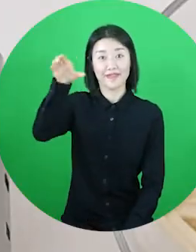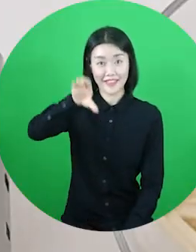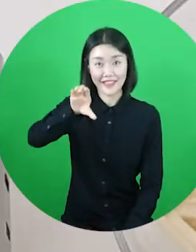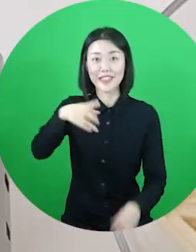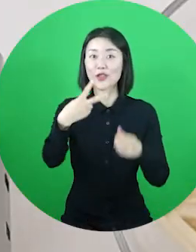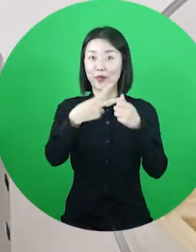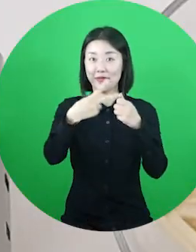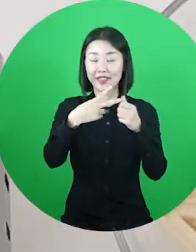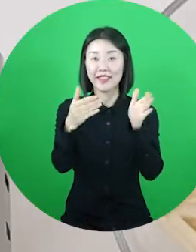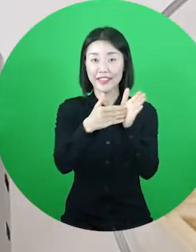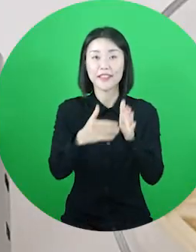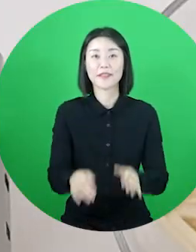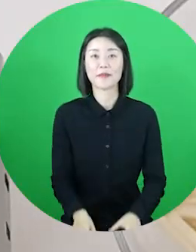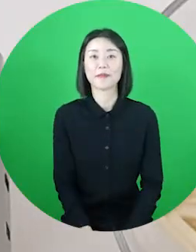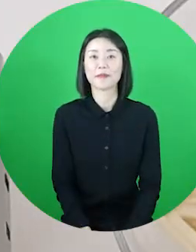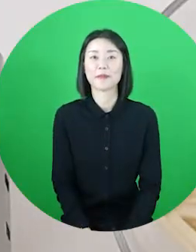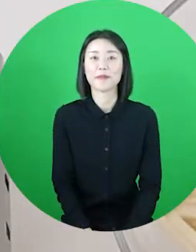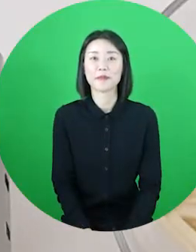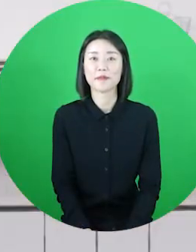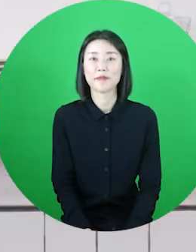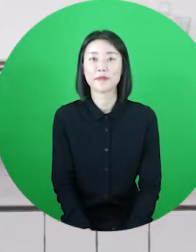2컵.